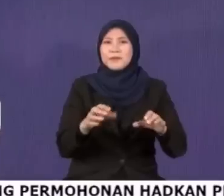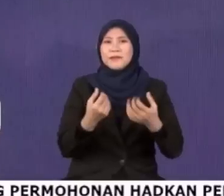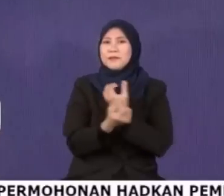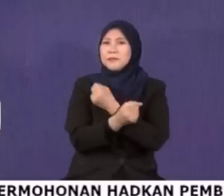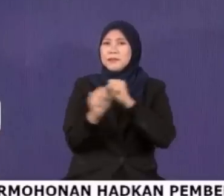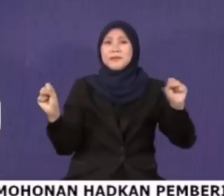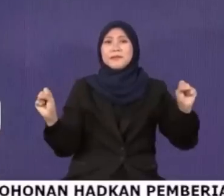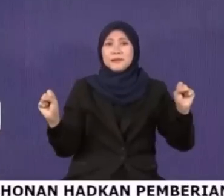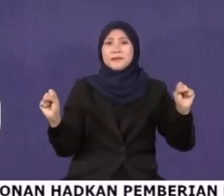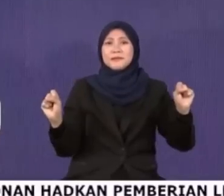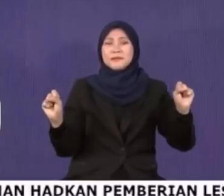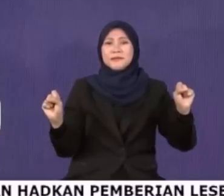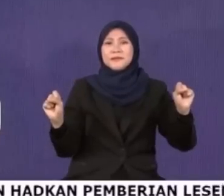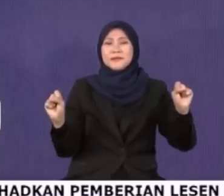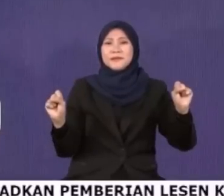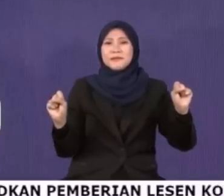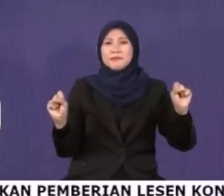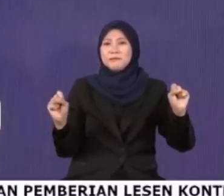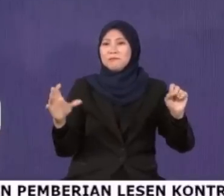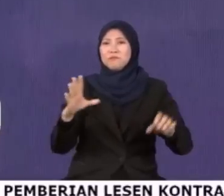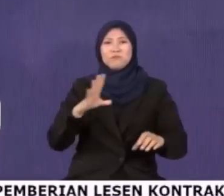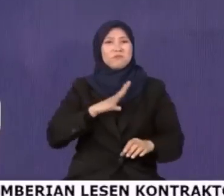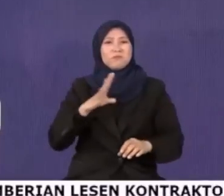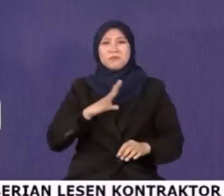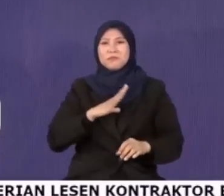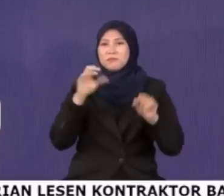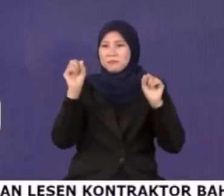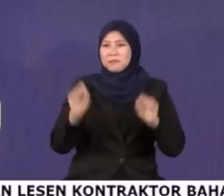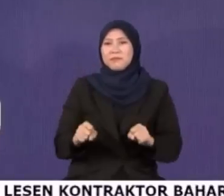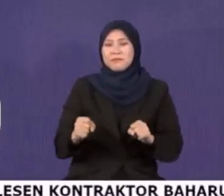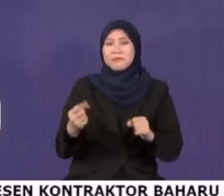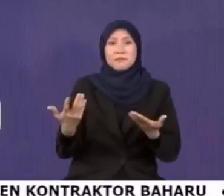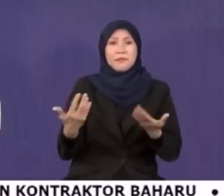bersedia bertempur dengan hujjah